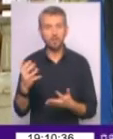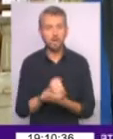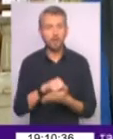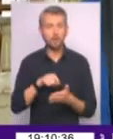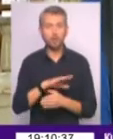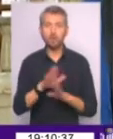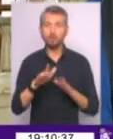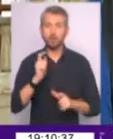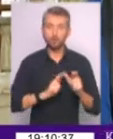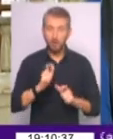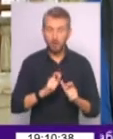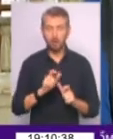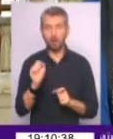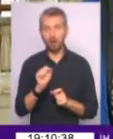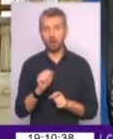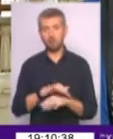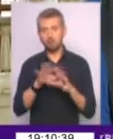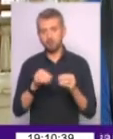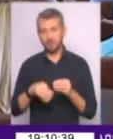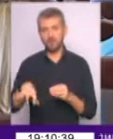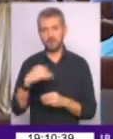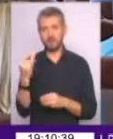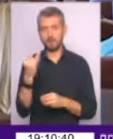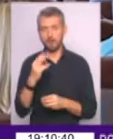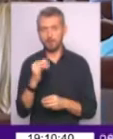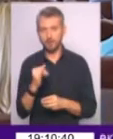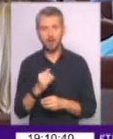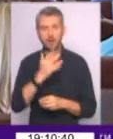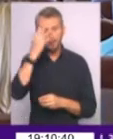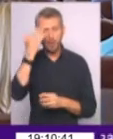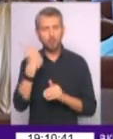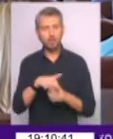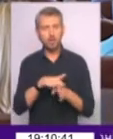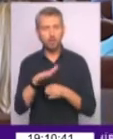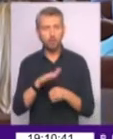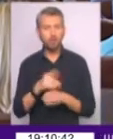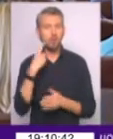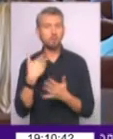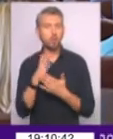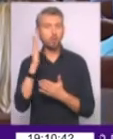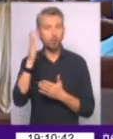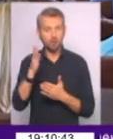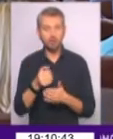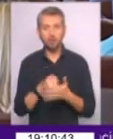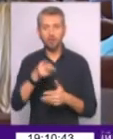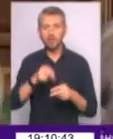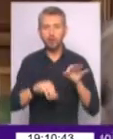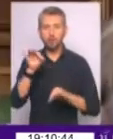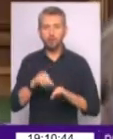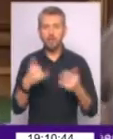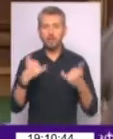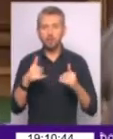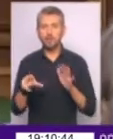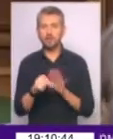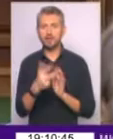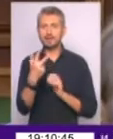лише студенти, в принципі, всі зацікавлені. Задум вже реалізовують. За прогнозами авторів, до кінця осені лабораторія з